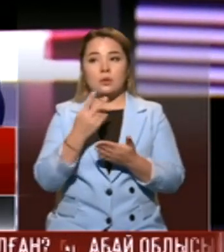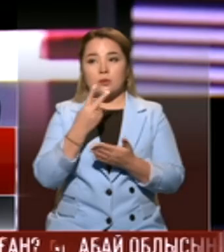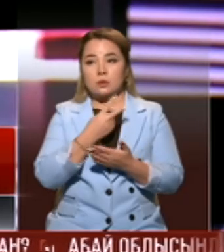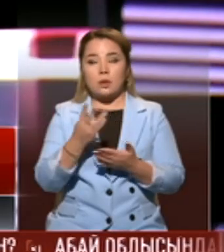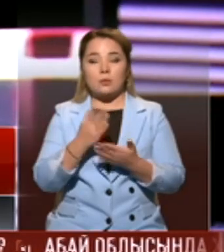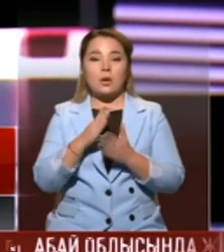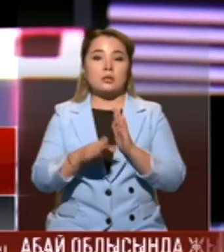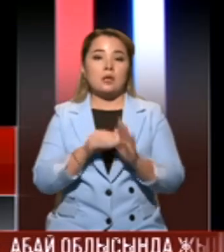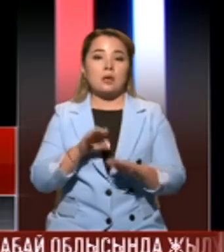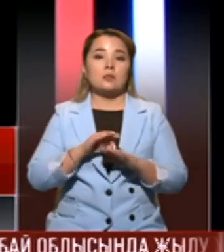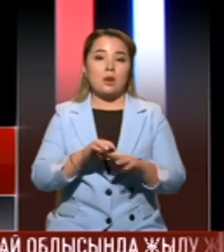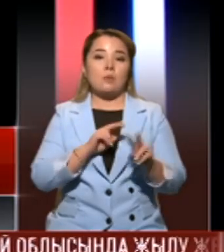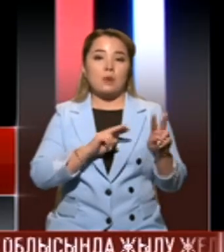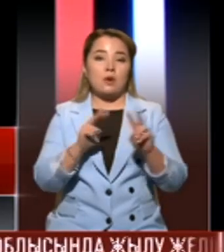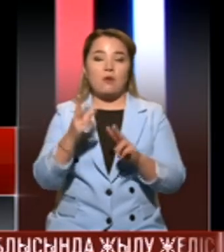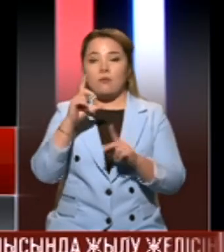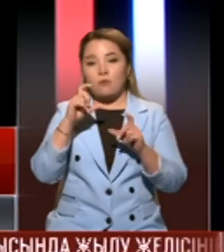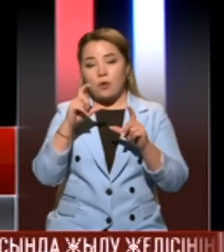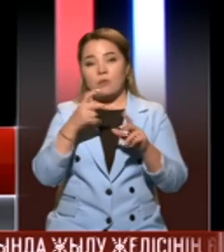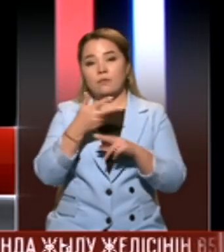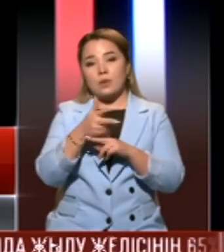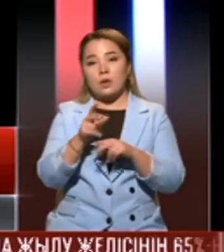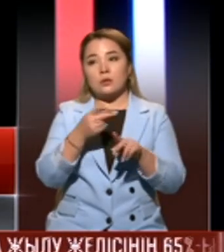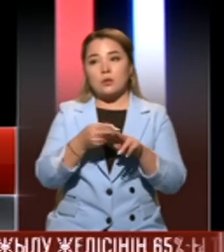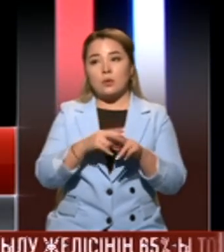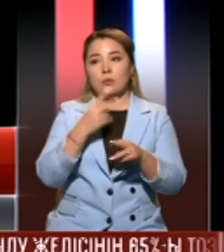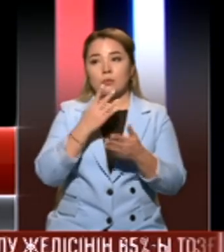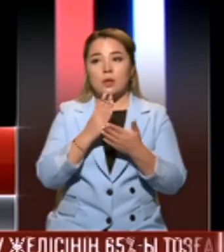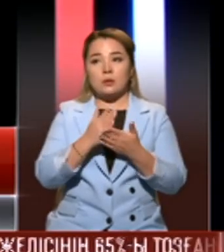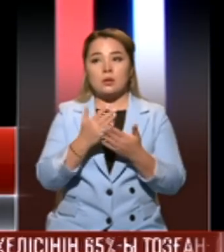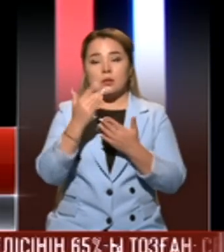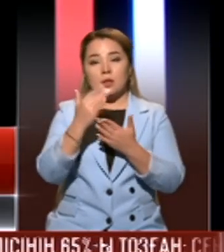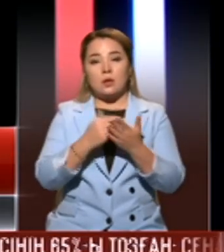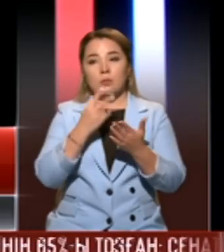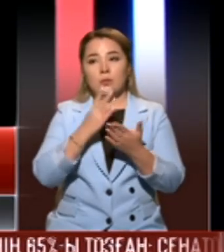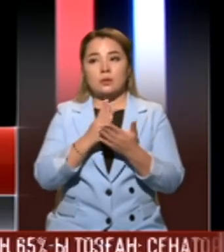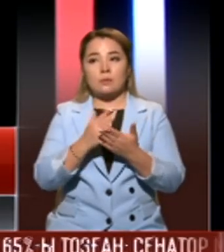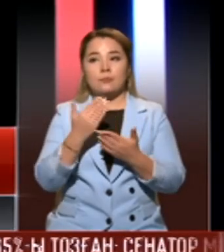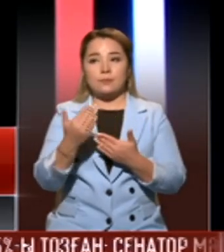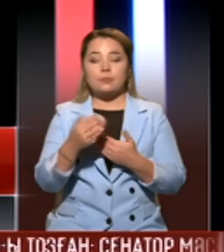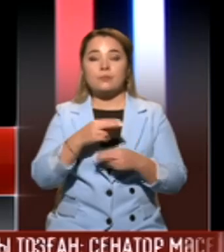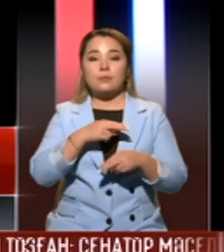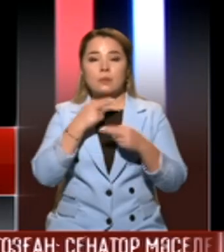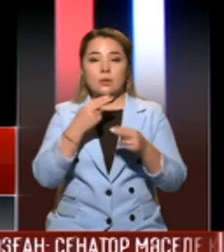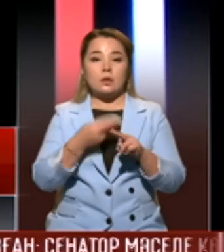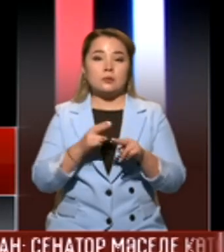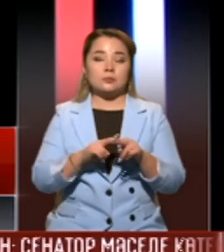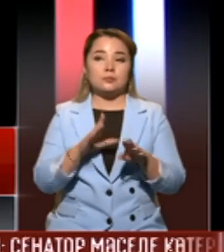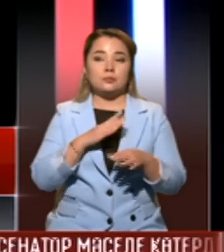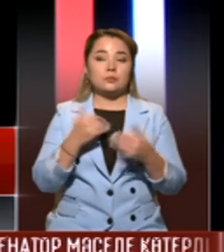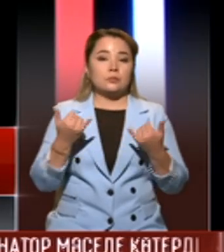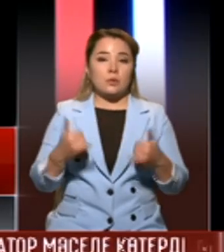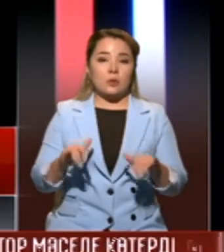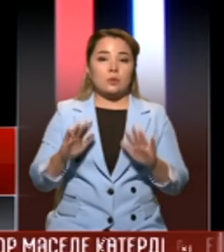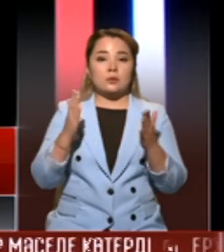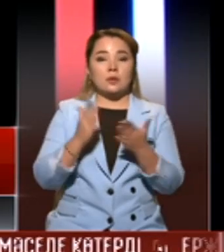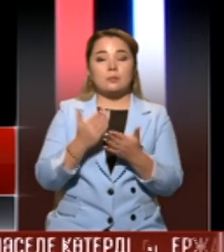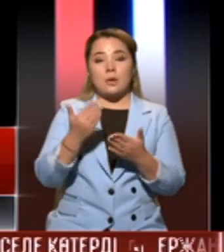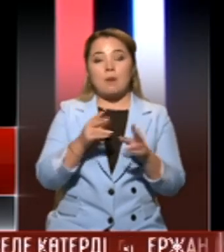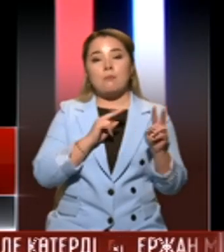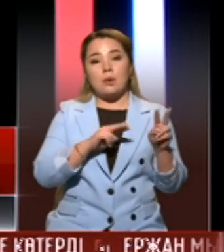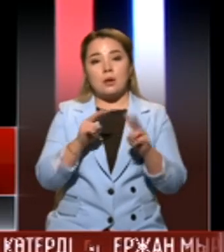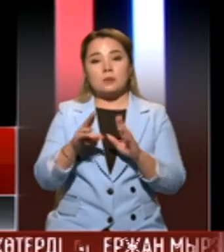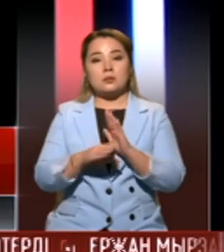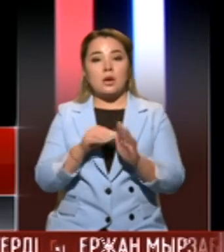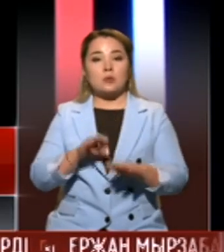отырсыз ғой, сайлауда байқаушы фото мен видеоны қалай түсіреді? Кестен шығарыңыздаршы. Соңында бір өте таңғалдыратын мәселе бар. Байқаушы